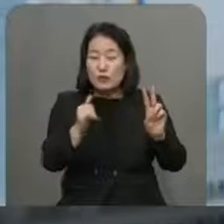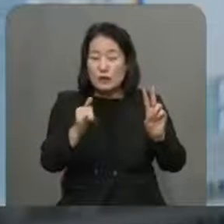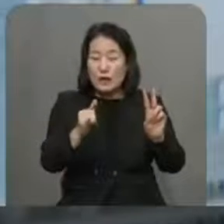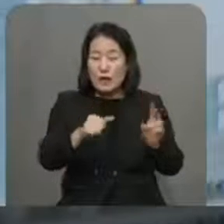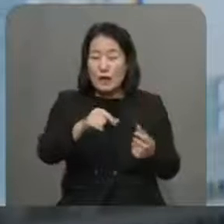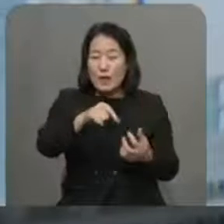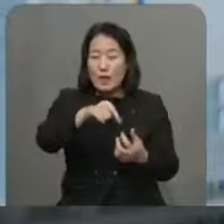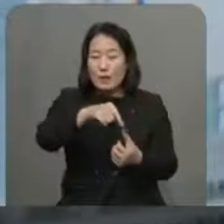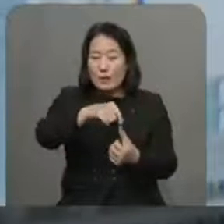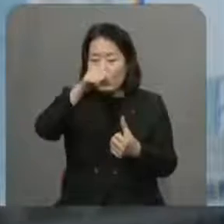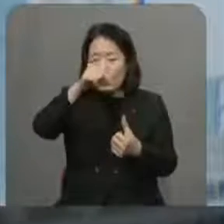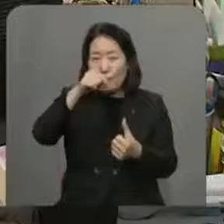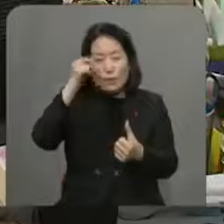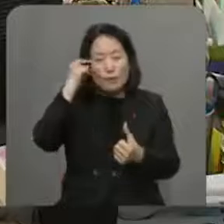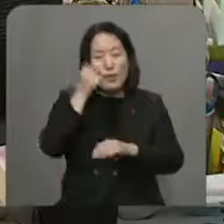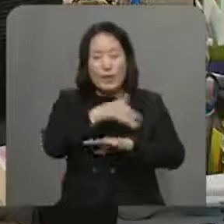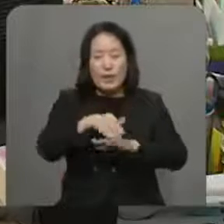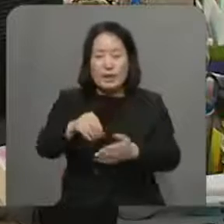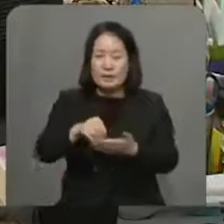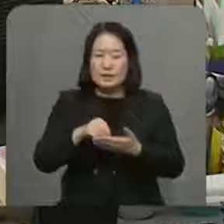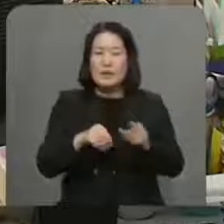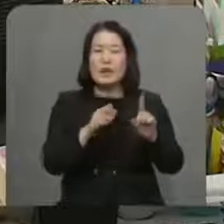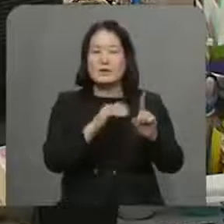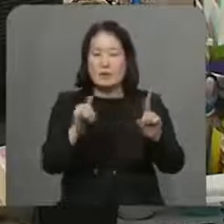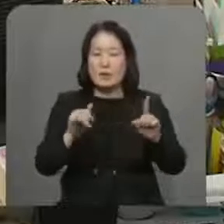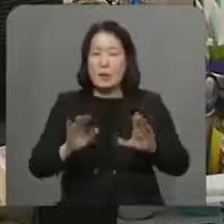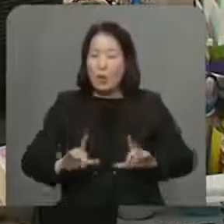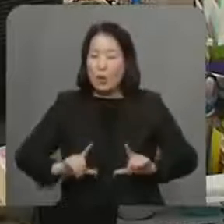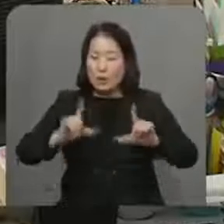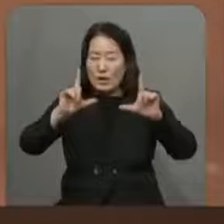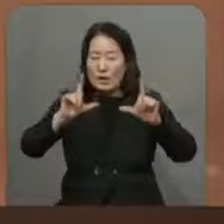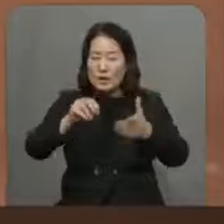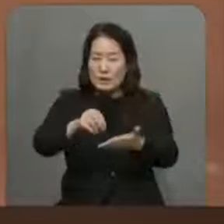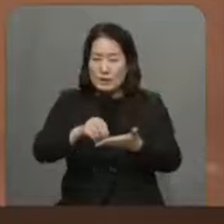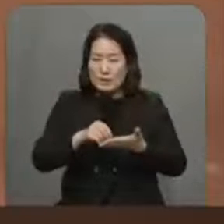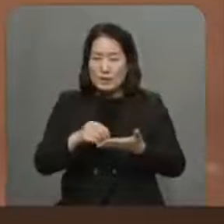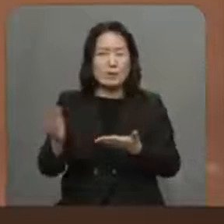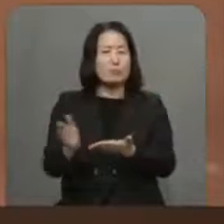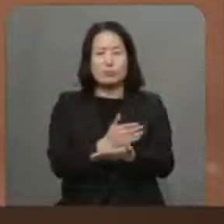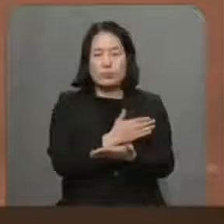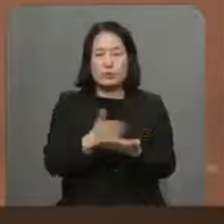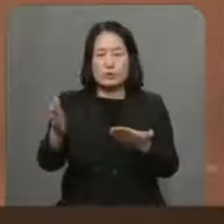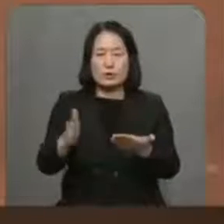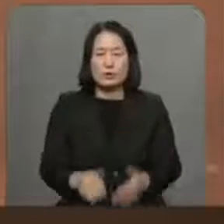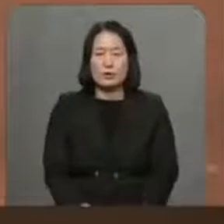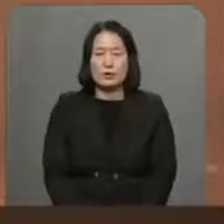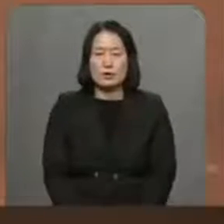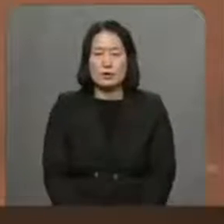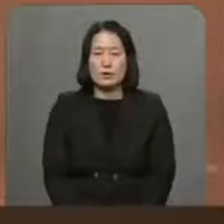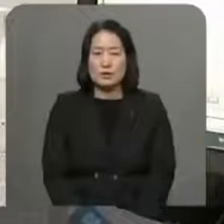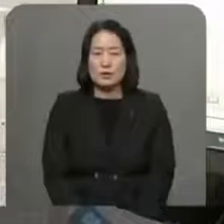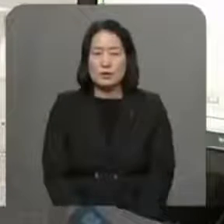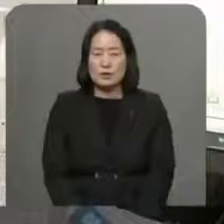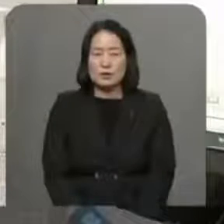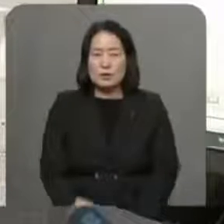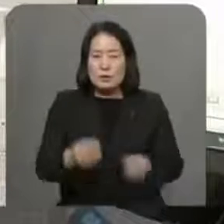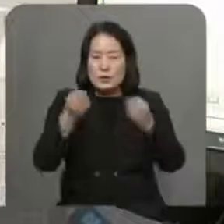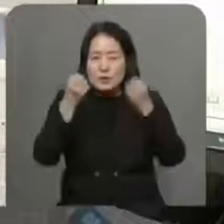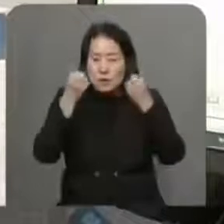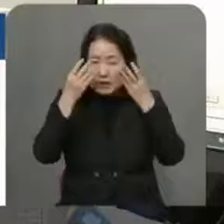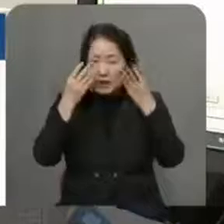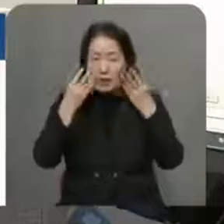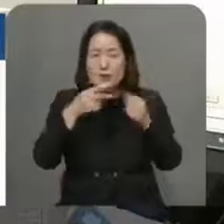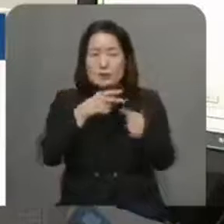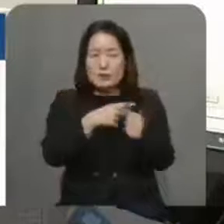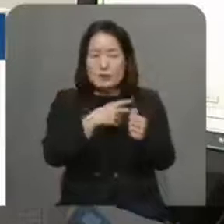했는데 지원자는 1명뿐이었습니다. 올해는 지원자가 아예 없었습니다. 새로운 의료인력의 창출은 지난